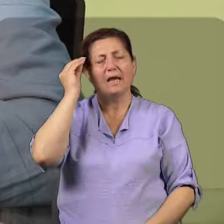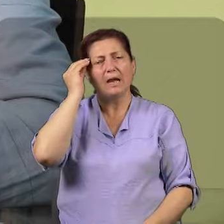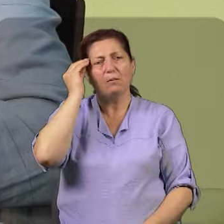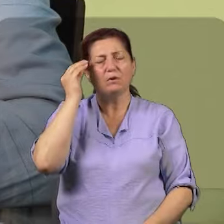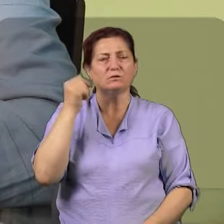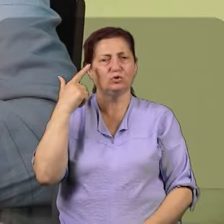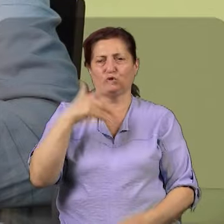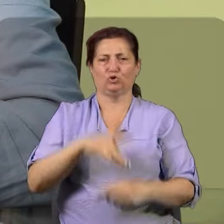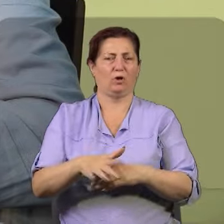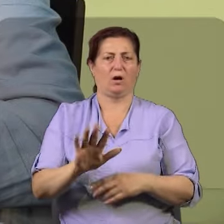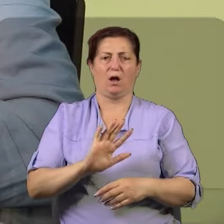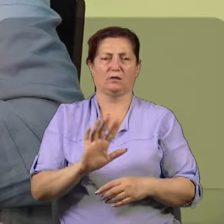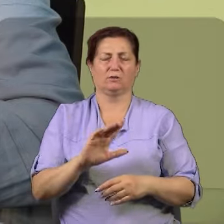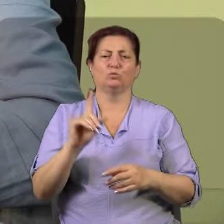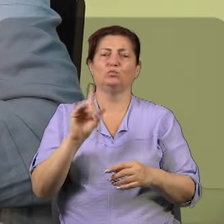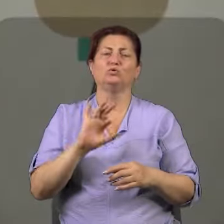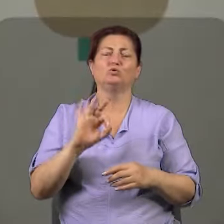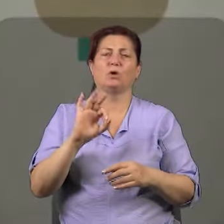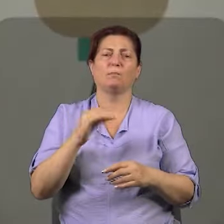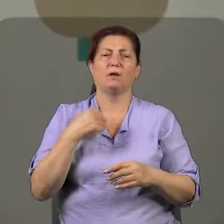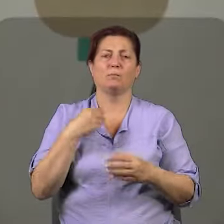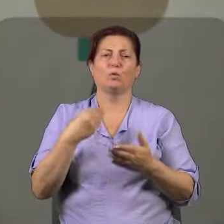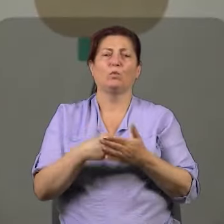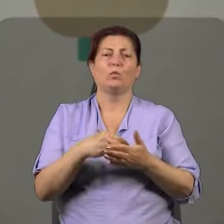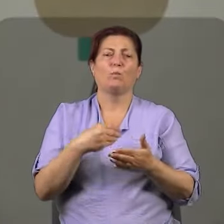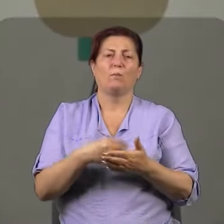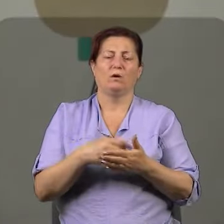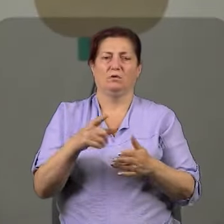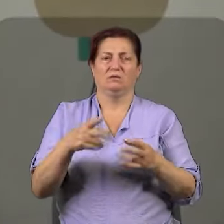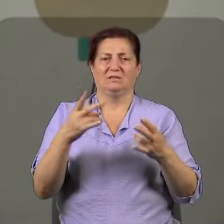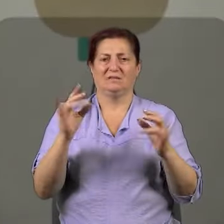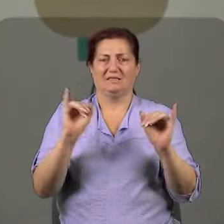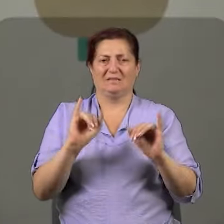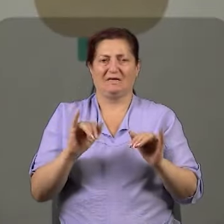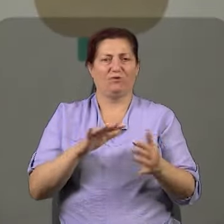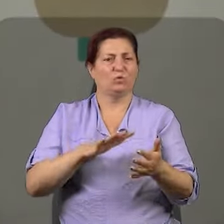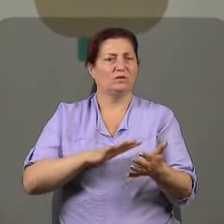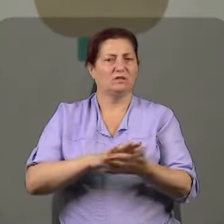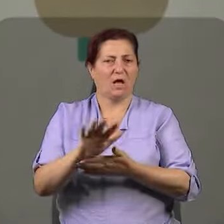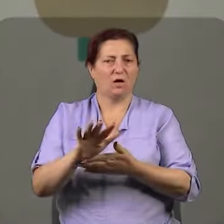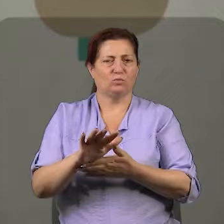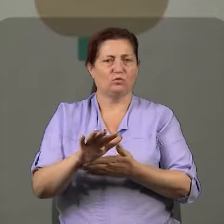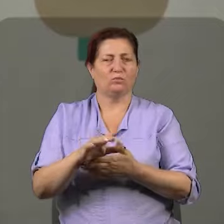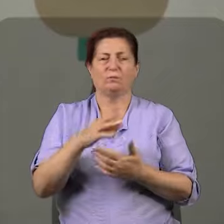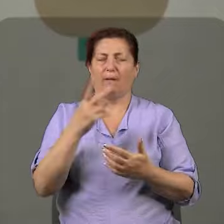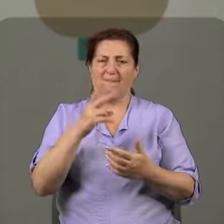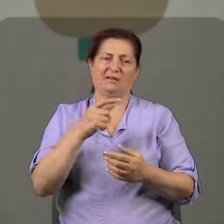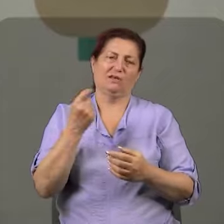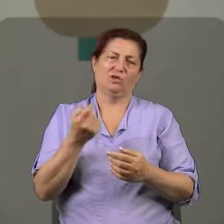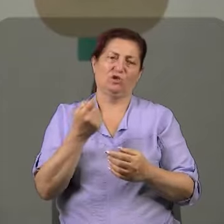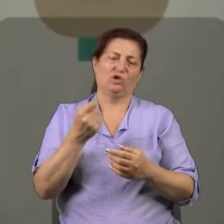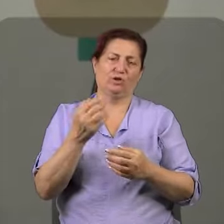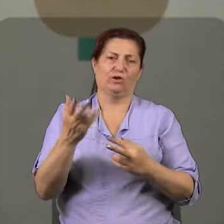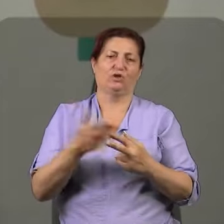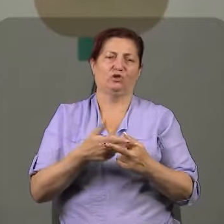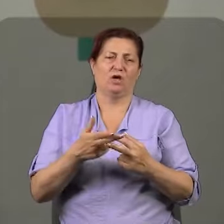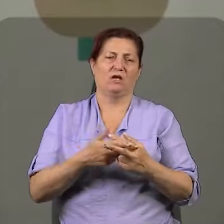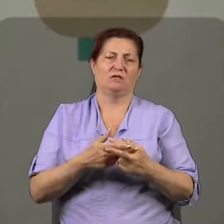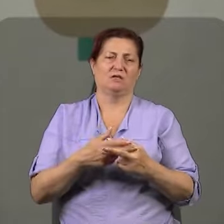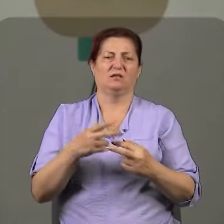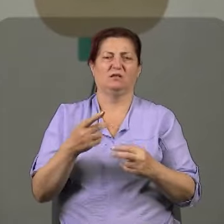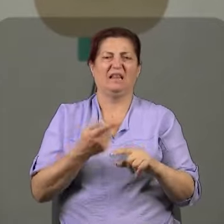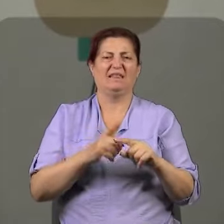չենք հասկանում, էլ այսինքն ինչի ենք մեր հարկատների գումարները այս ձևով ծախսում, հարցնելու չէ պետքա քչացնել, դեղից քիչ է իրական, մեր